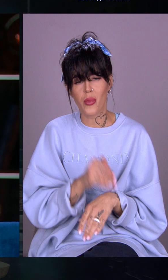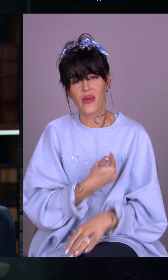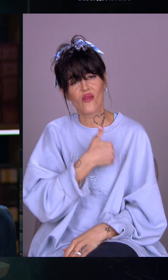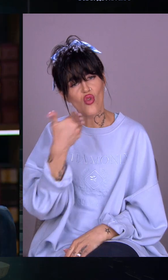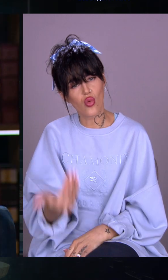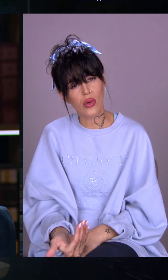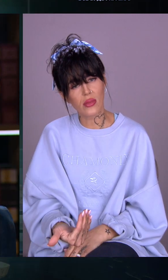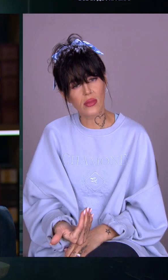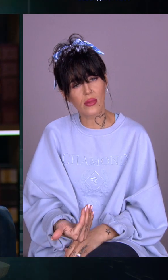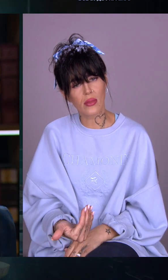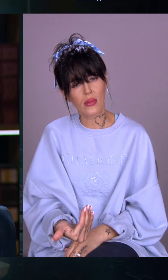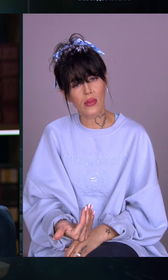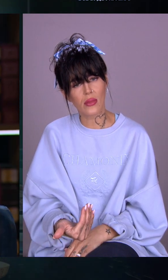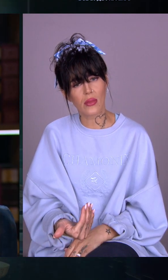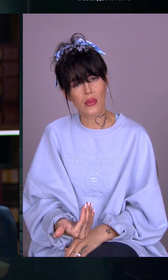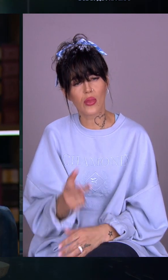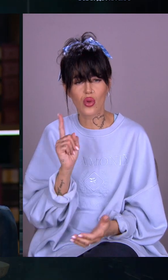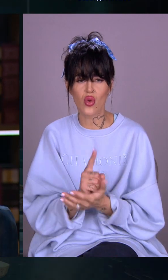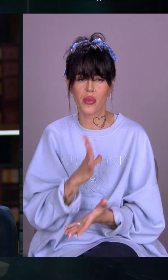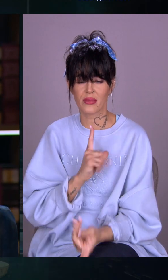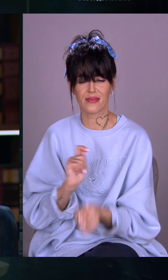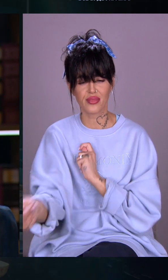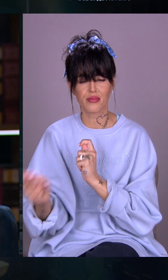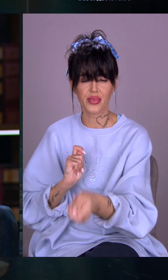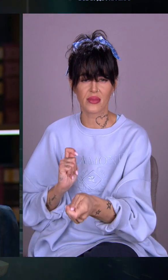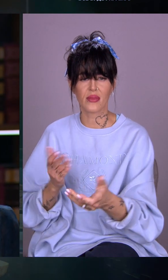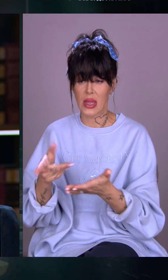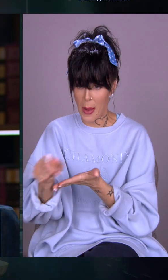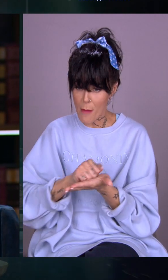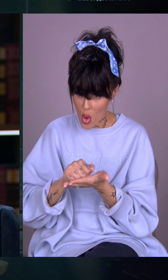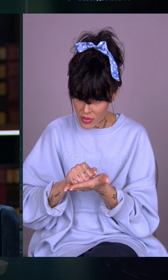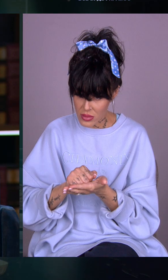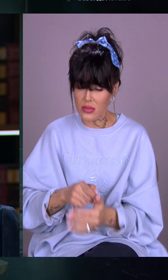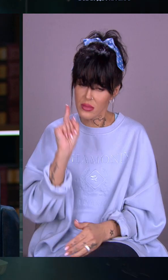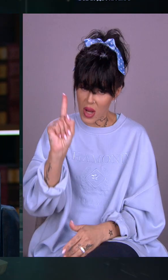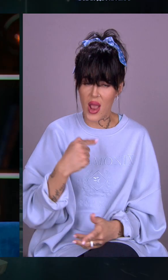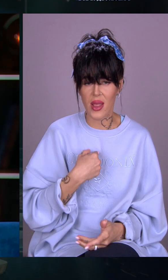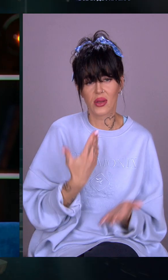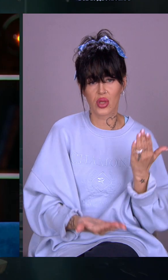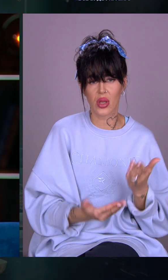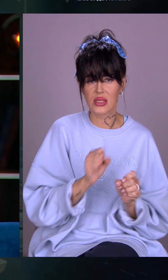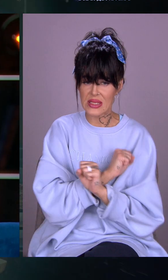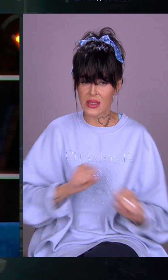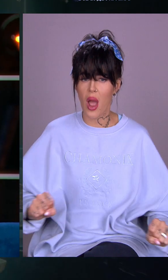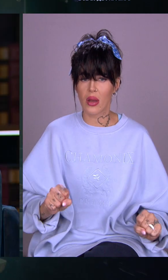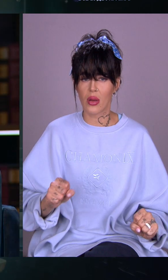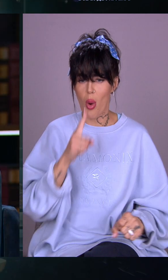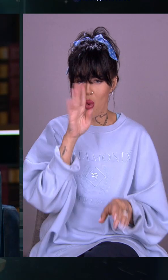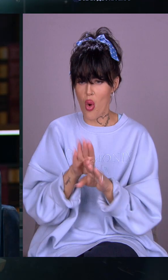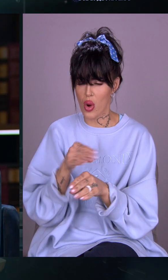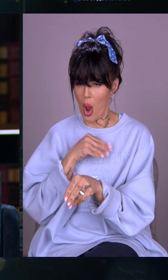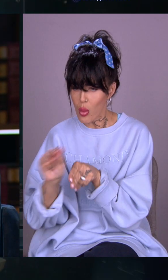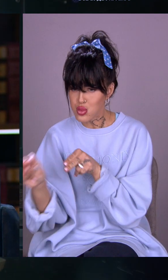це через бартер хоча б. Ну, тобто, помию, якщо. Так це маніпуляція. Вибачте, а що